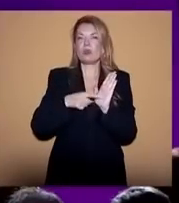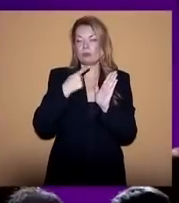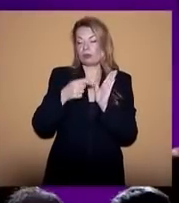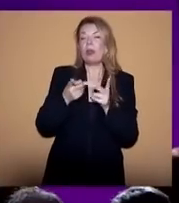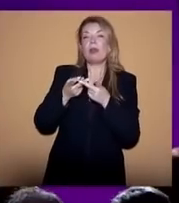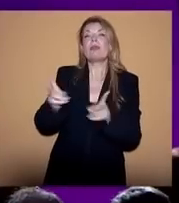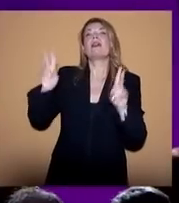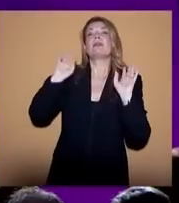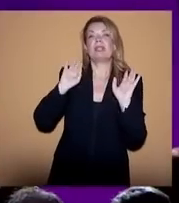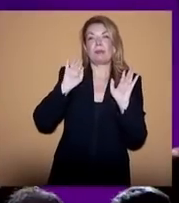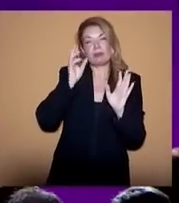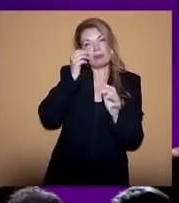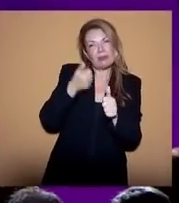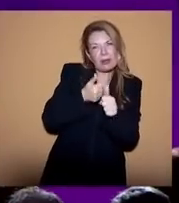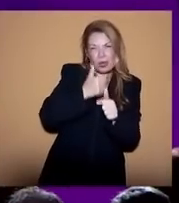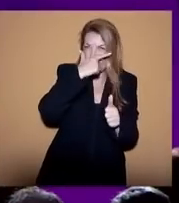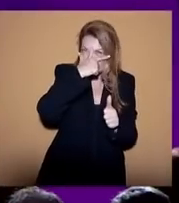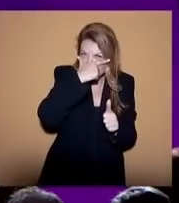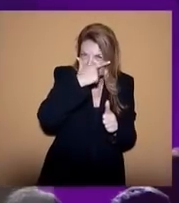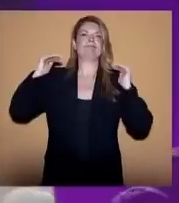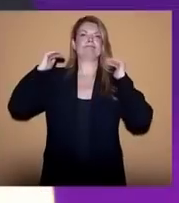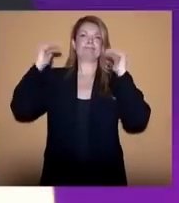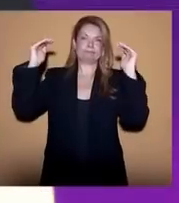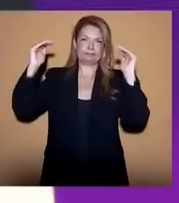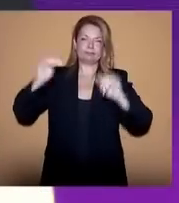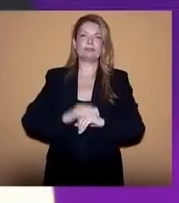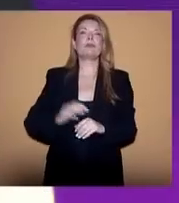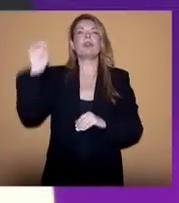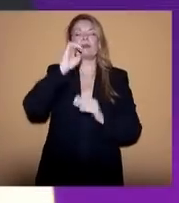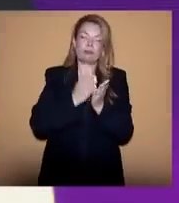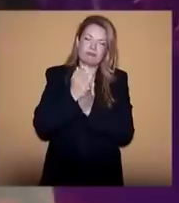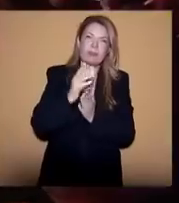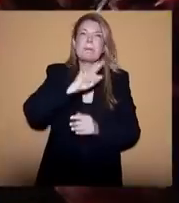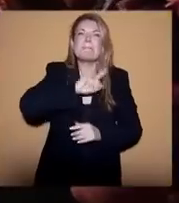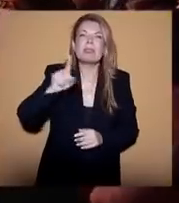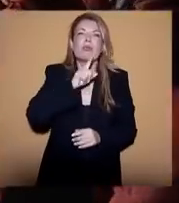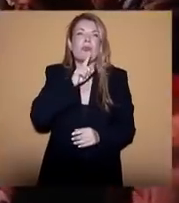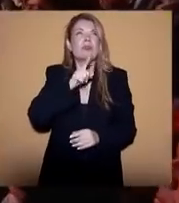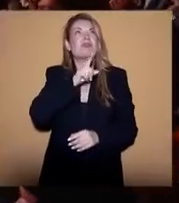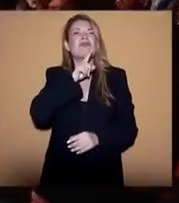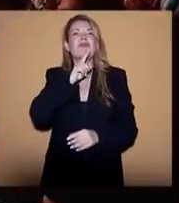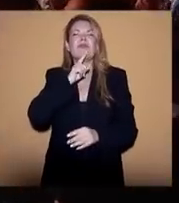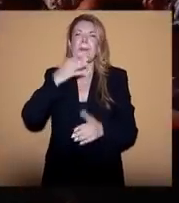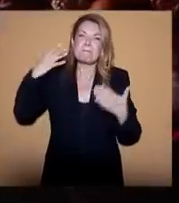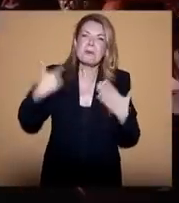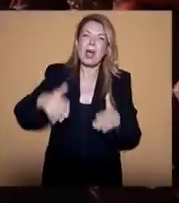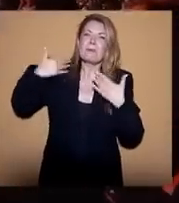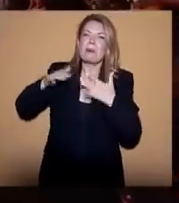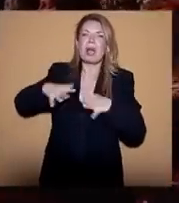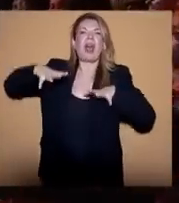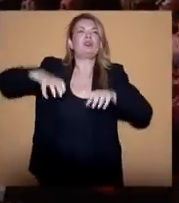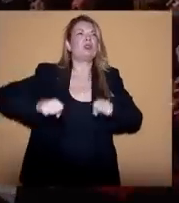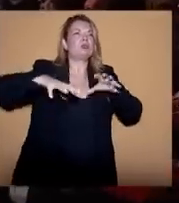γνωστοποίηση παρακολούθησης από την ΑΕΠ μετά την ολοκλήρωσή της, να μην ξαναζήσουμε ποτέ αυτή την κατάχρηση